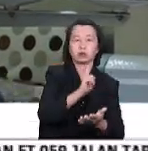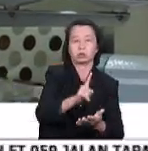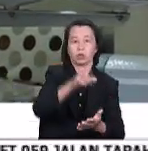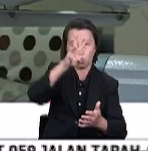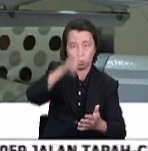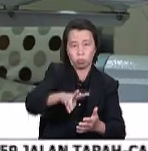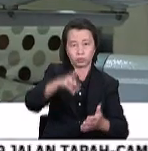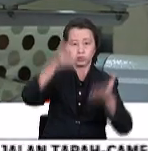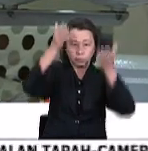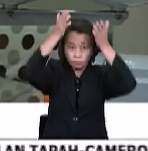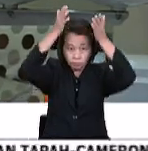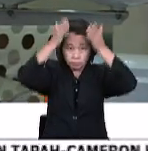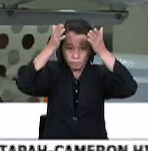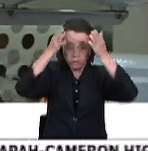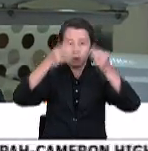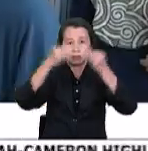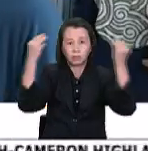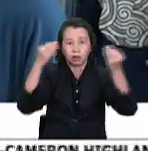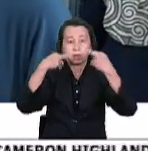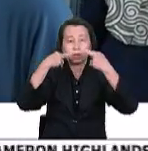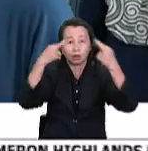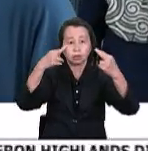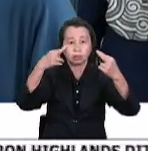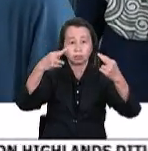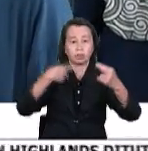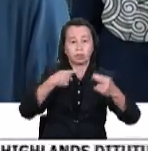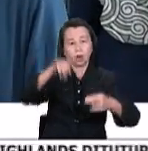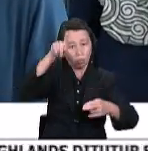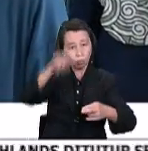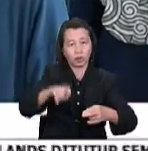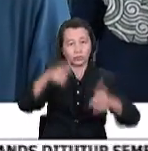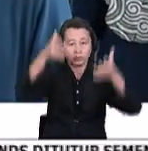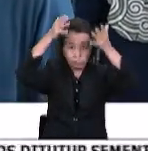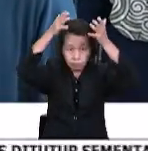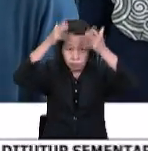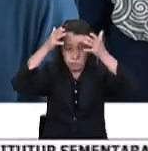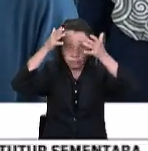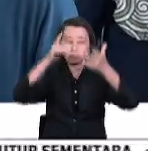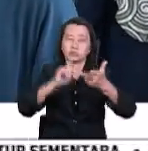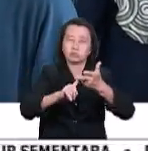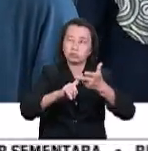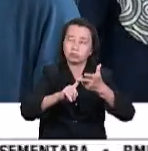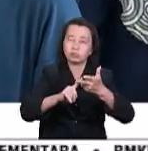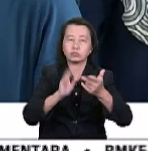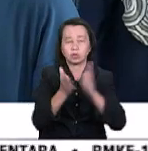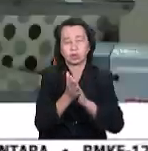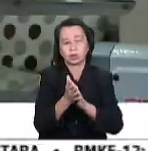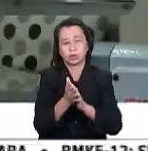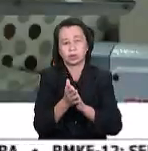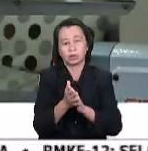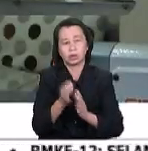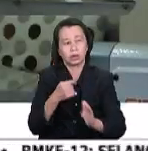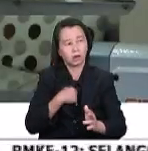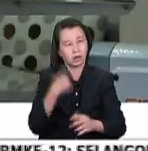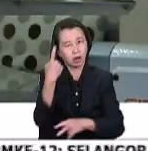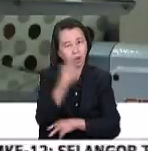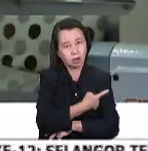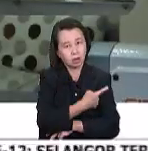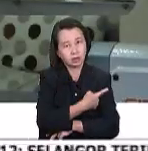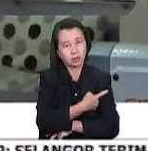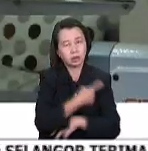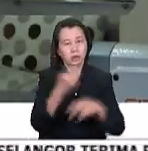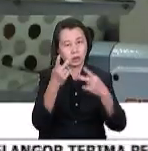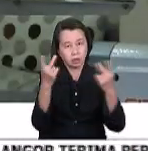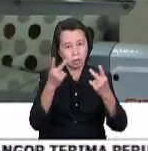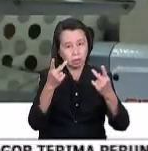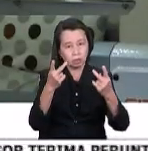pakai songkok. Majlis-majlis rasmi di negeri Johor kita diwajibkan pakai songkok. Jadi hari tak salah saya, hari Khamis, diorang